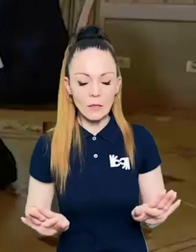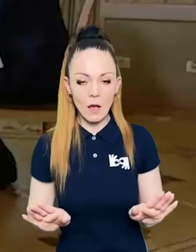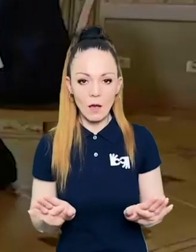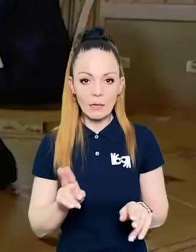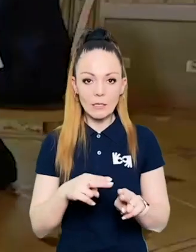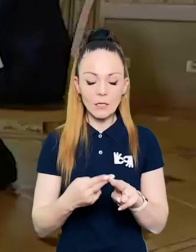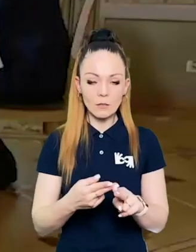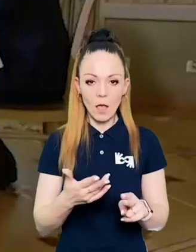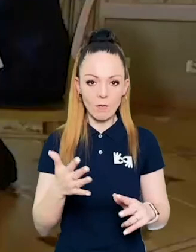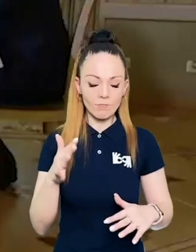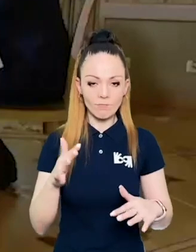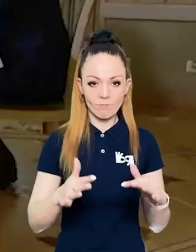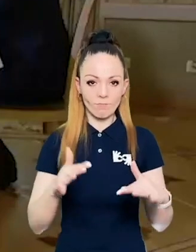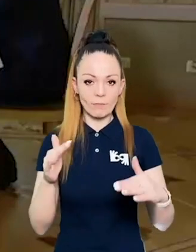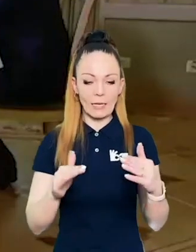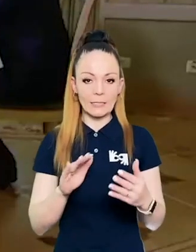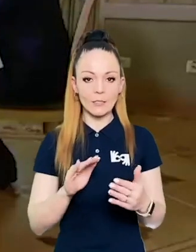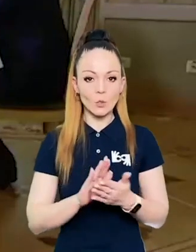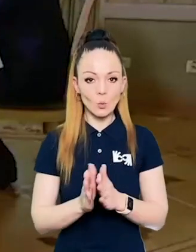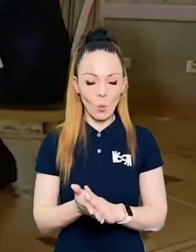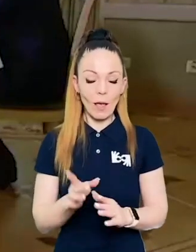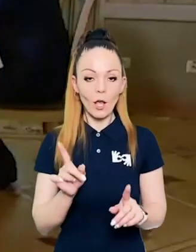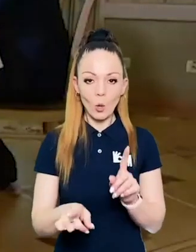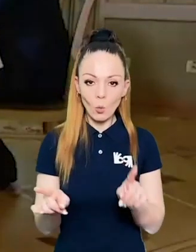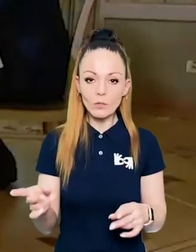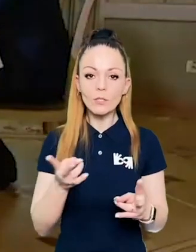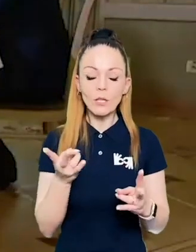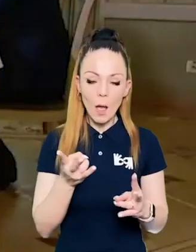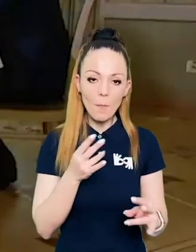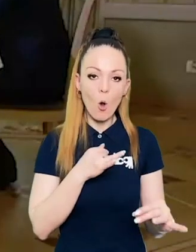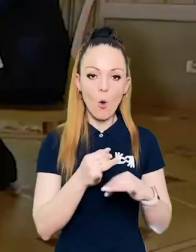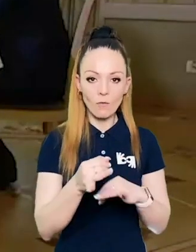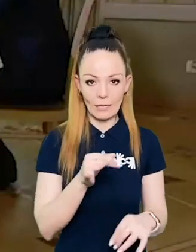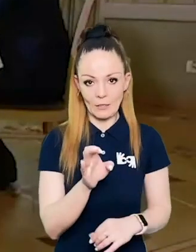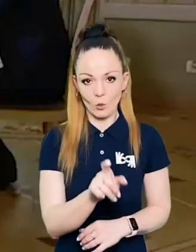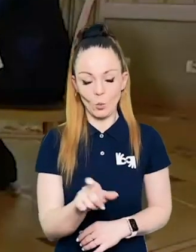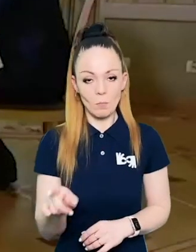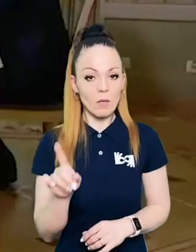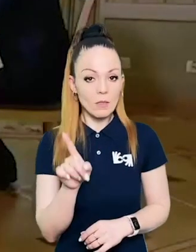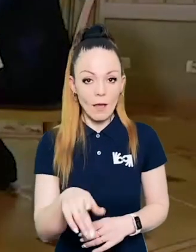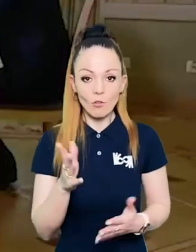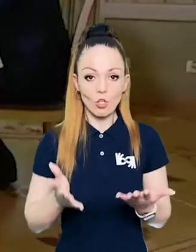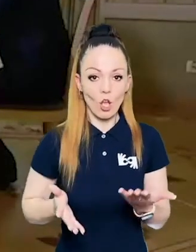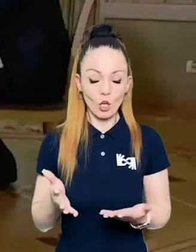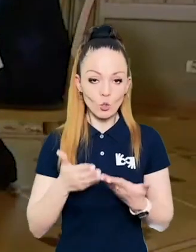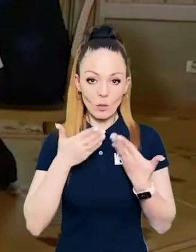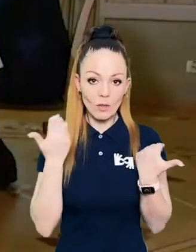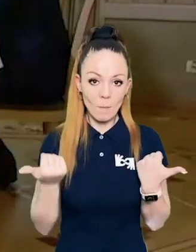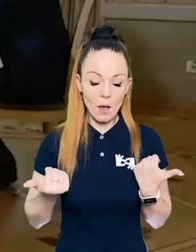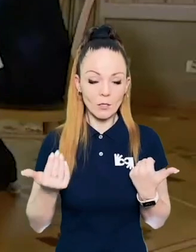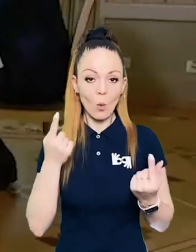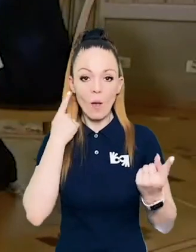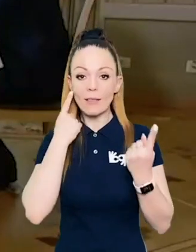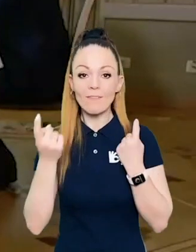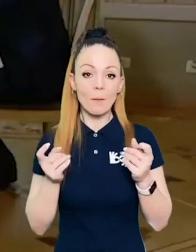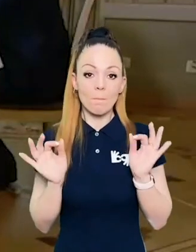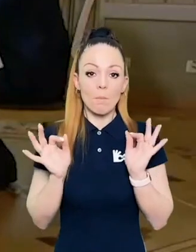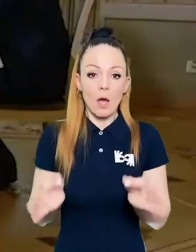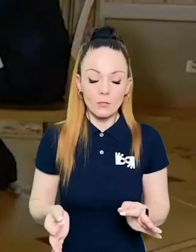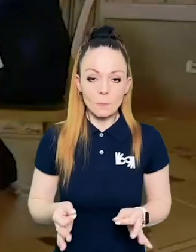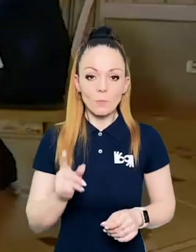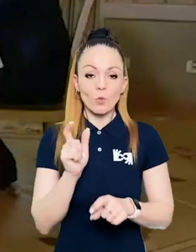те. І це дестабілізує ситуацію. Тому іноді да, треба говорити з людьми, навіть якщо немає